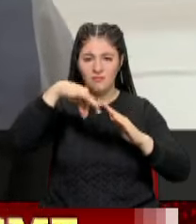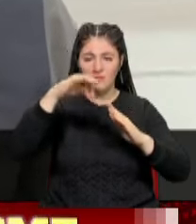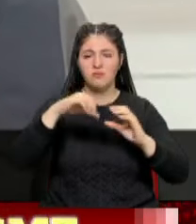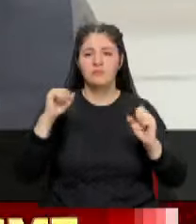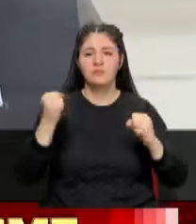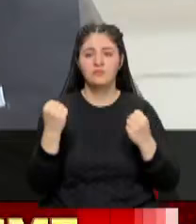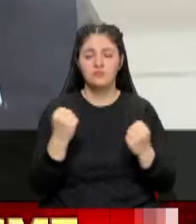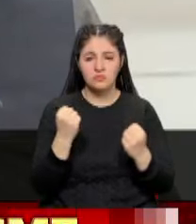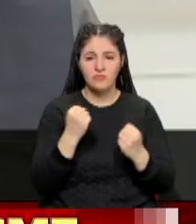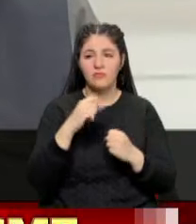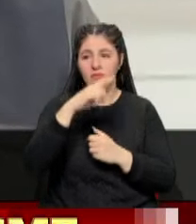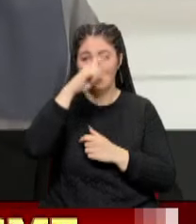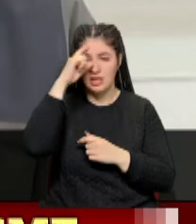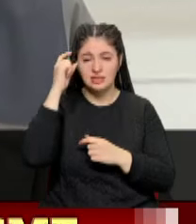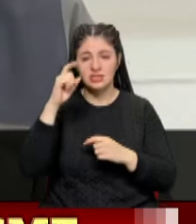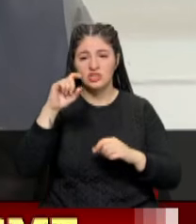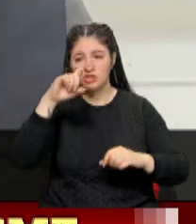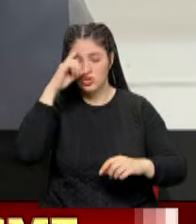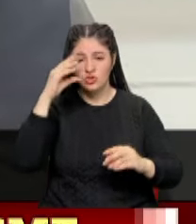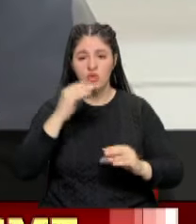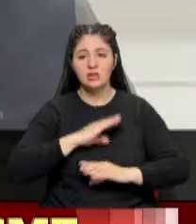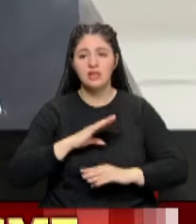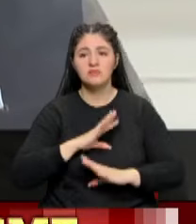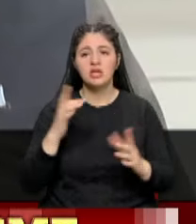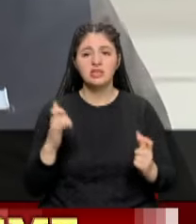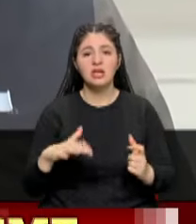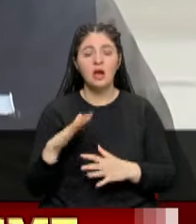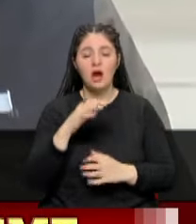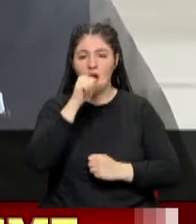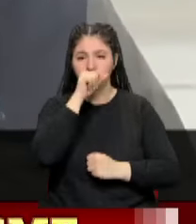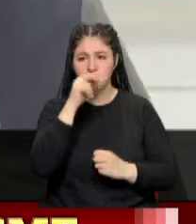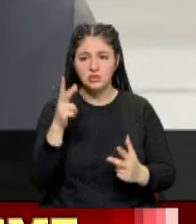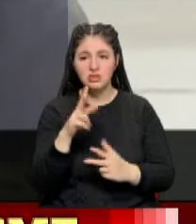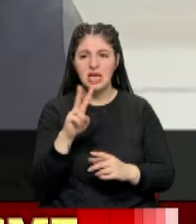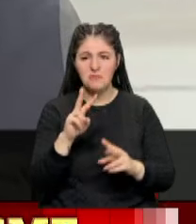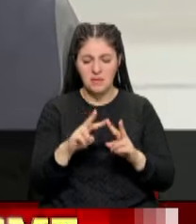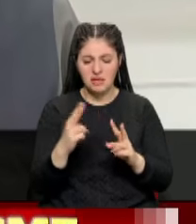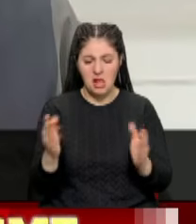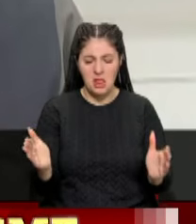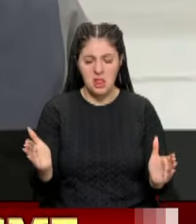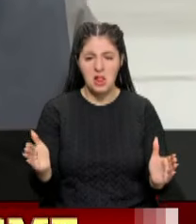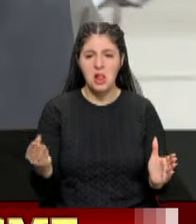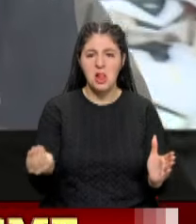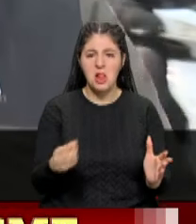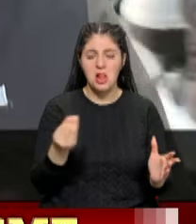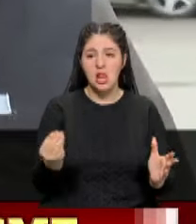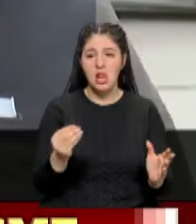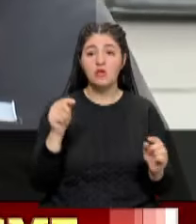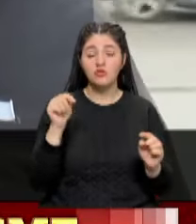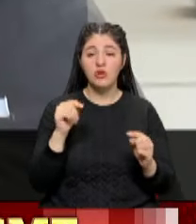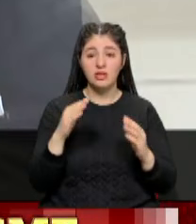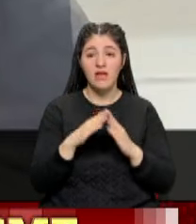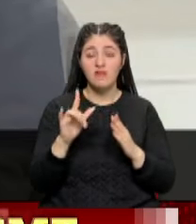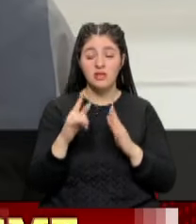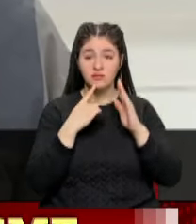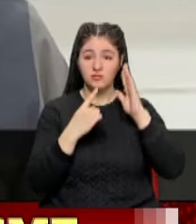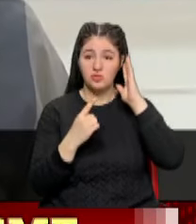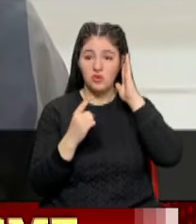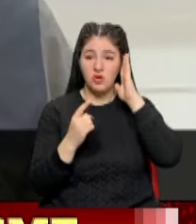Kışın soğukta, yazın sıcakta çok dayanılmaz bir ortam oluyor konteynerin içi. 20 metrekarelik bir yerden bahsediyoruz. Şu anda konut lazım